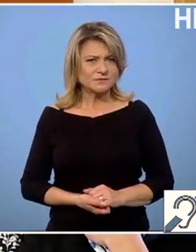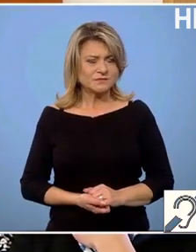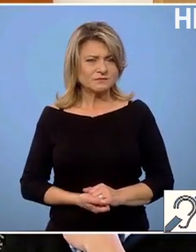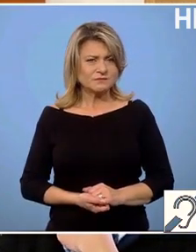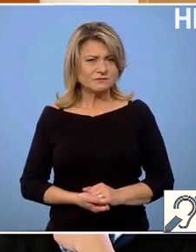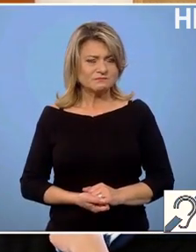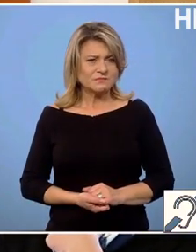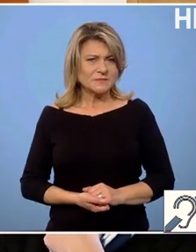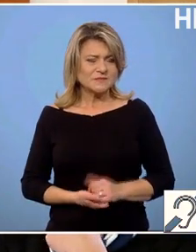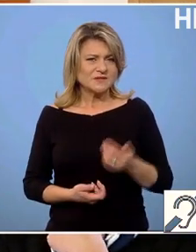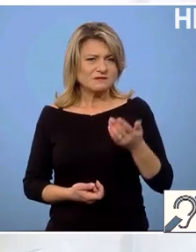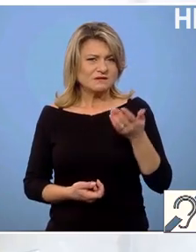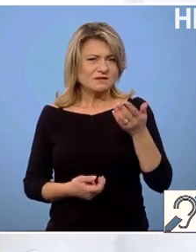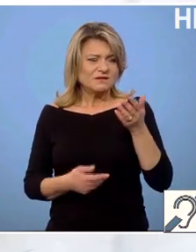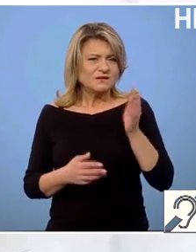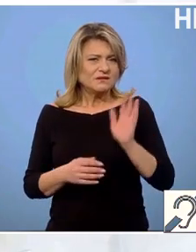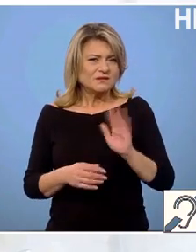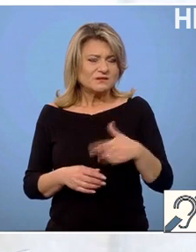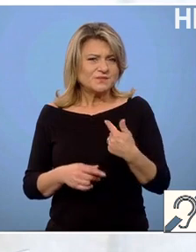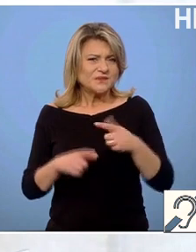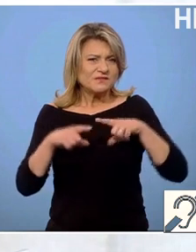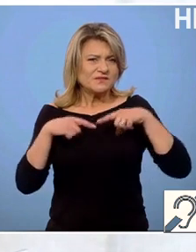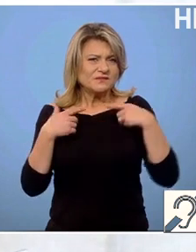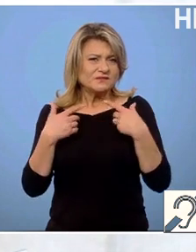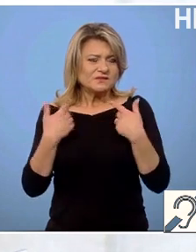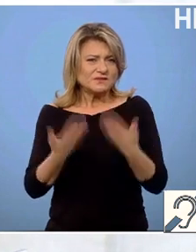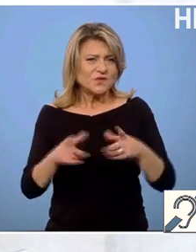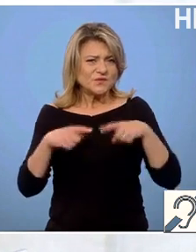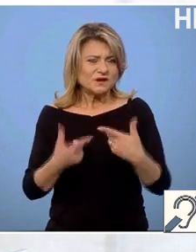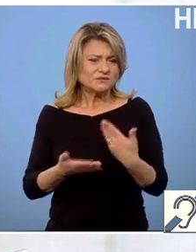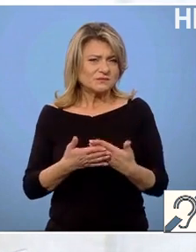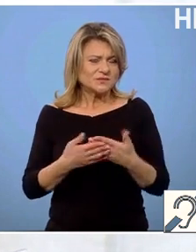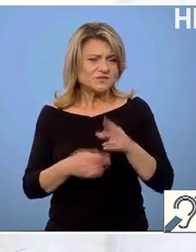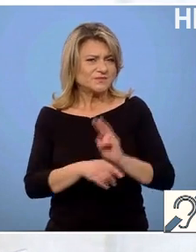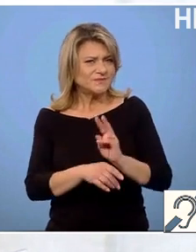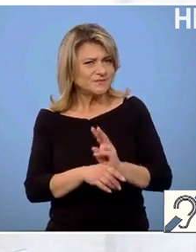își dedică, unii chiar viața, ca să ajute alți oameni.